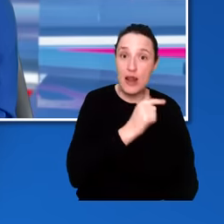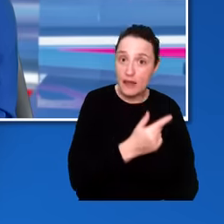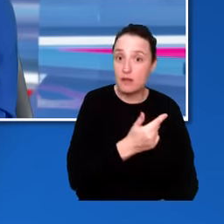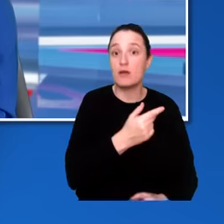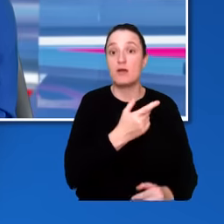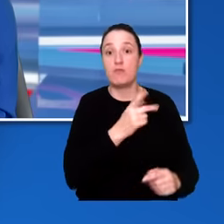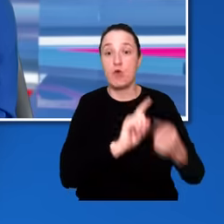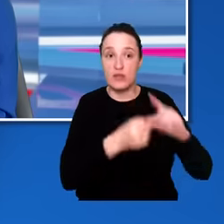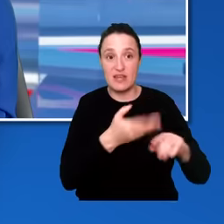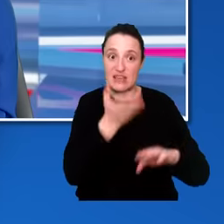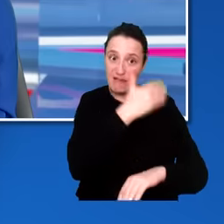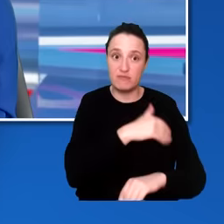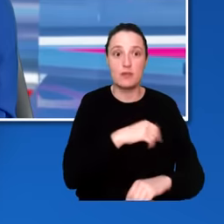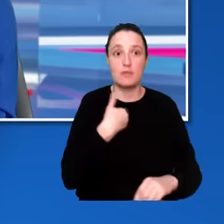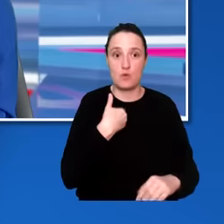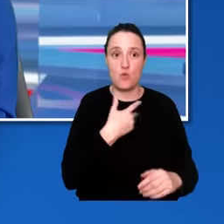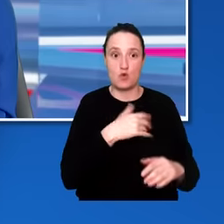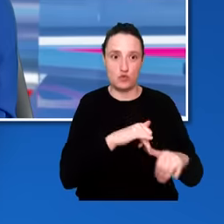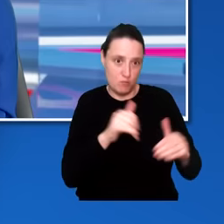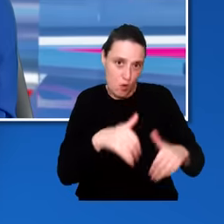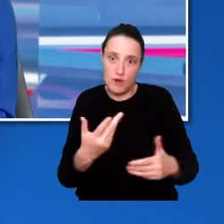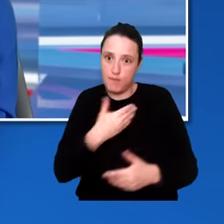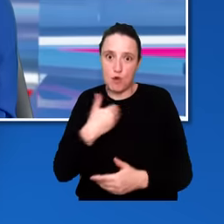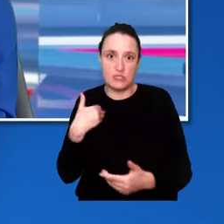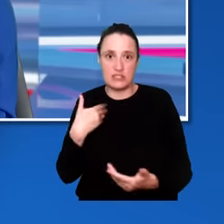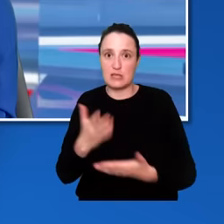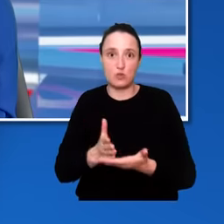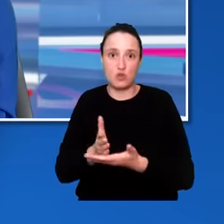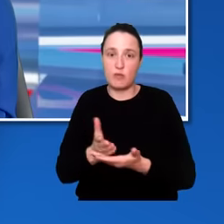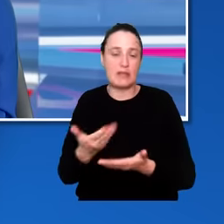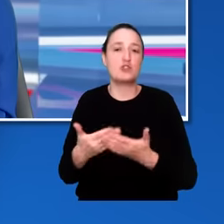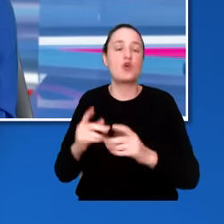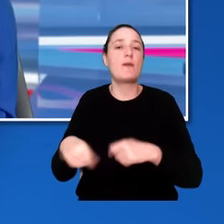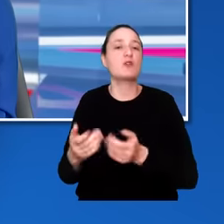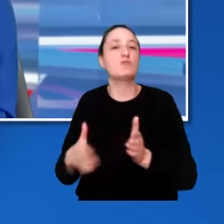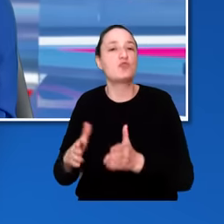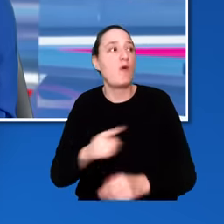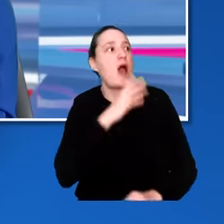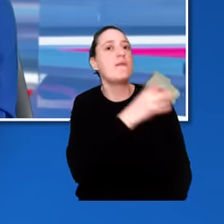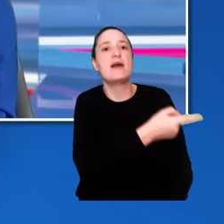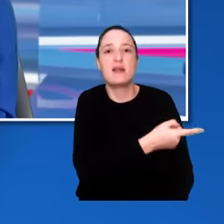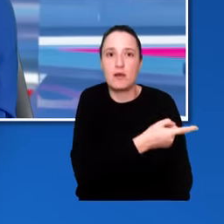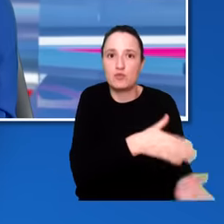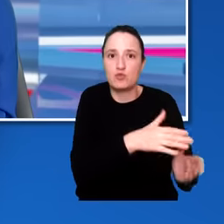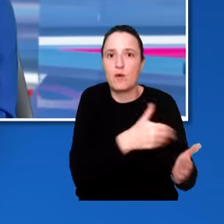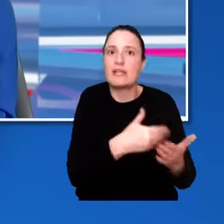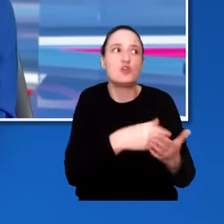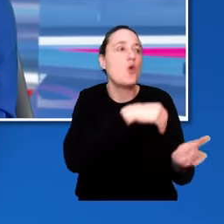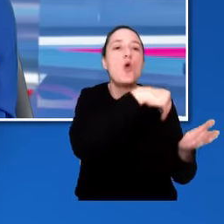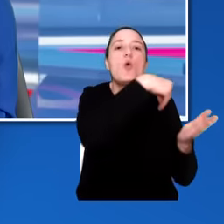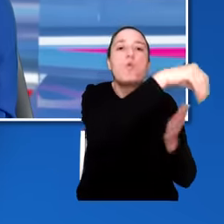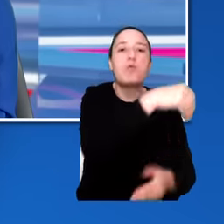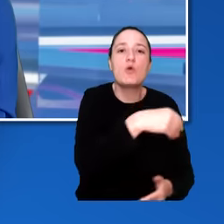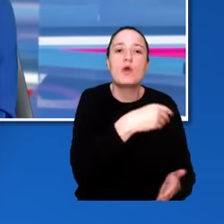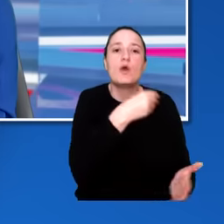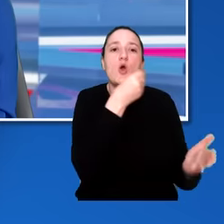wtedy rządzili, mogli to zrobić za pomocą polskich służb lub mieli jakieś podejrzenie. Dlaczego to nie było zrobione u nas w Polsce, tylko to